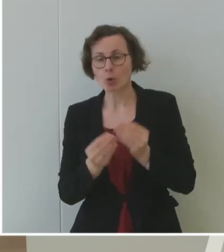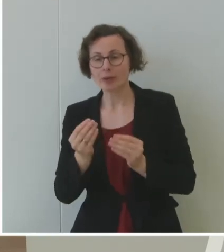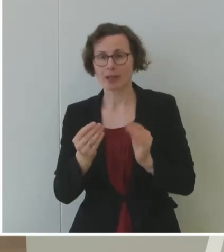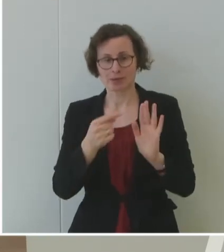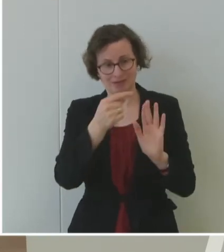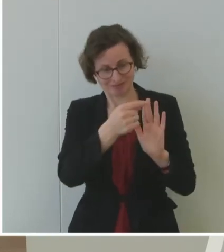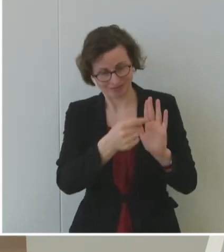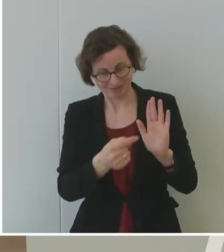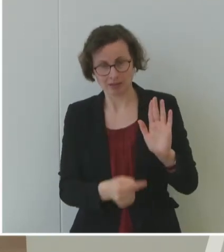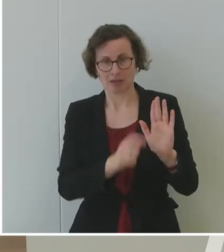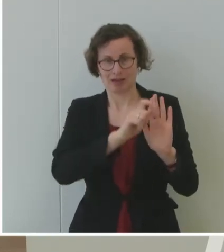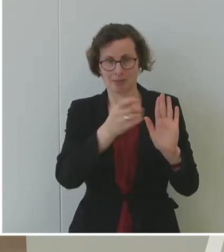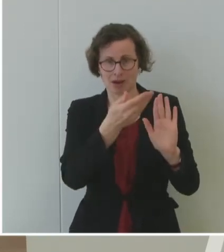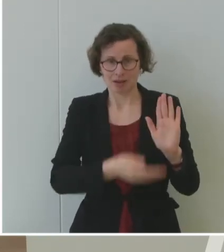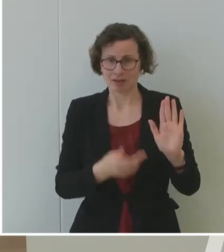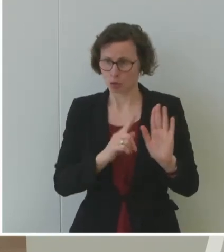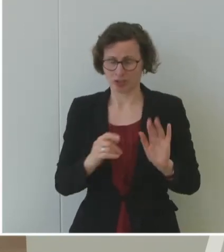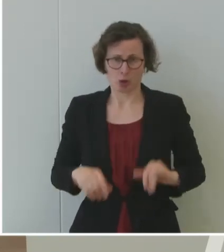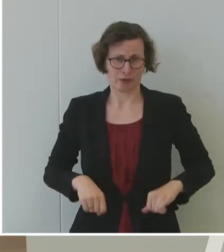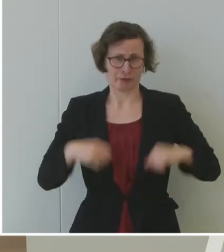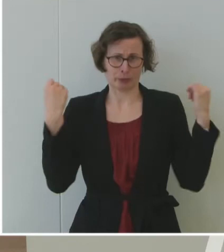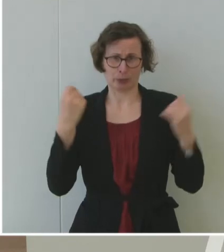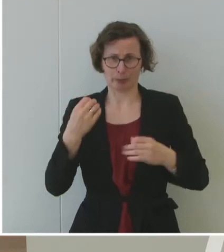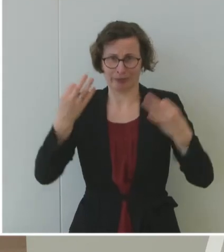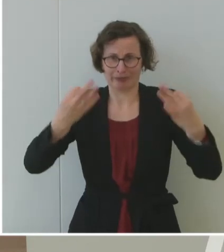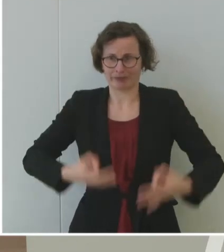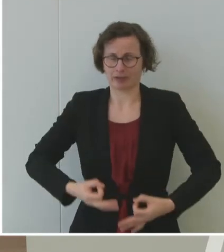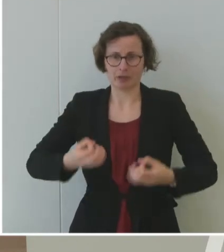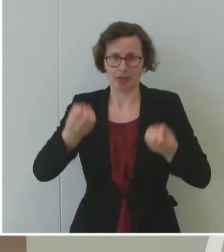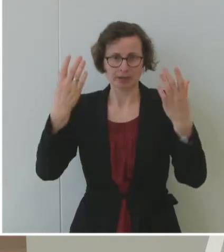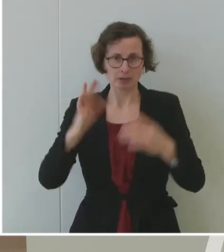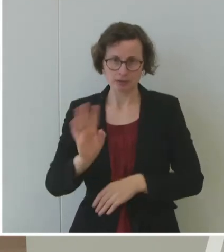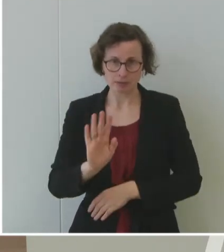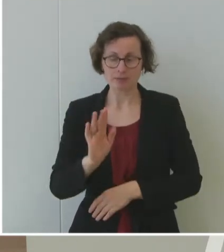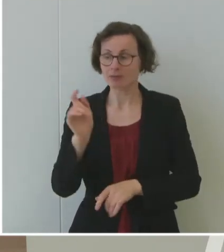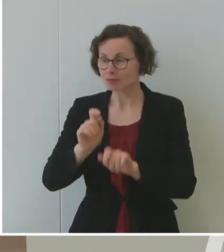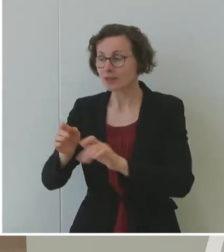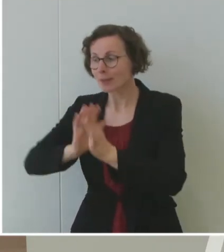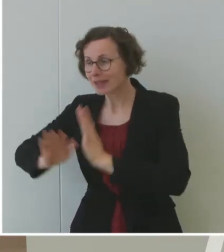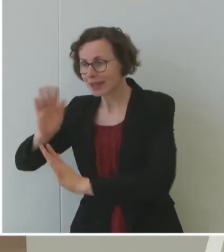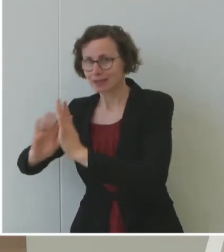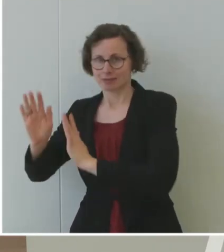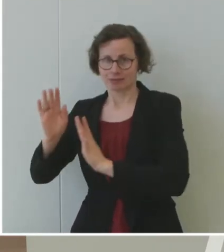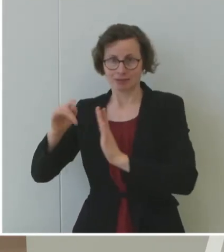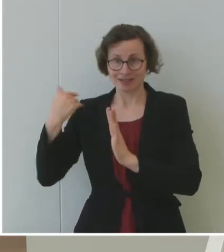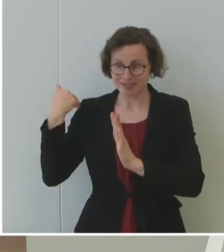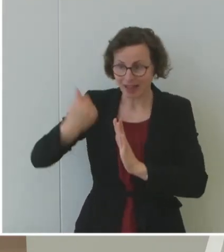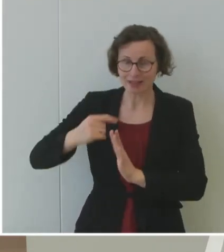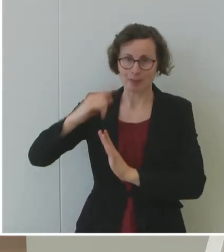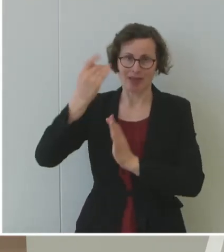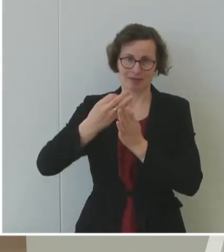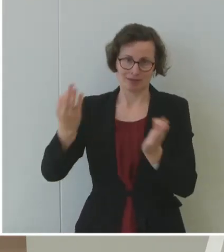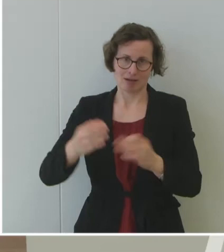darin thematisieren, die sind uns doch nicht heute früh beim Zeitunglesen aufgefallen, sondern die berichten uns die Menschen in diesem Land seit dem ersten Tag der